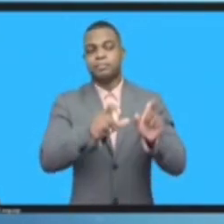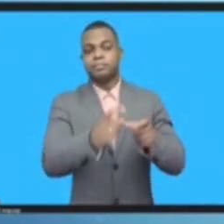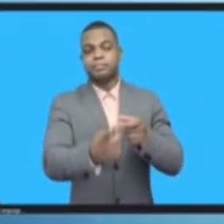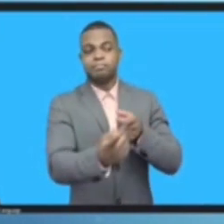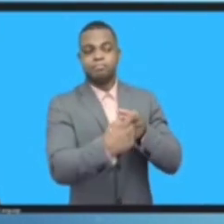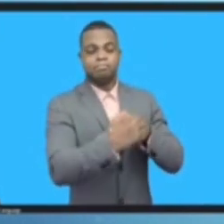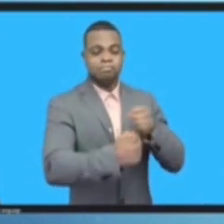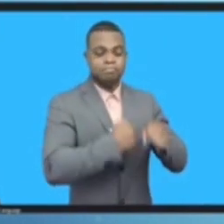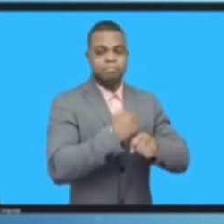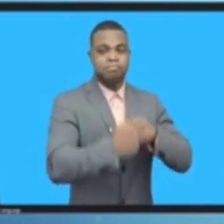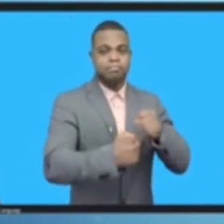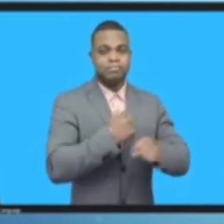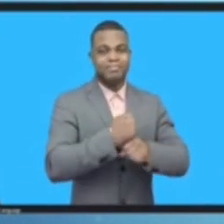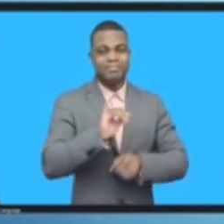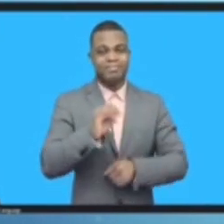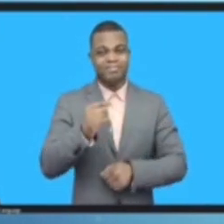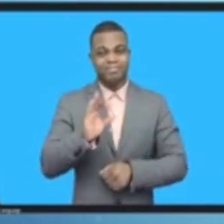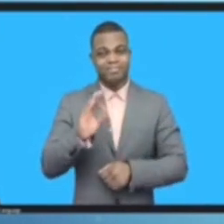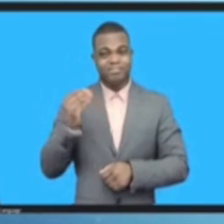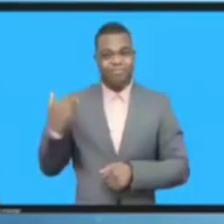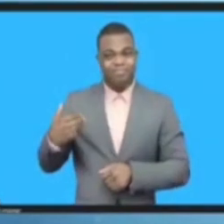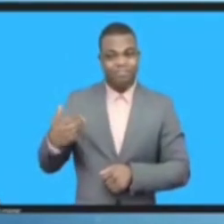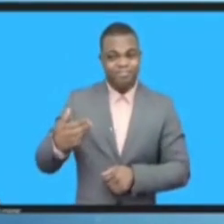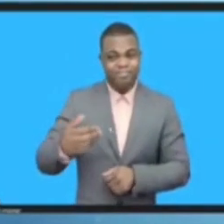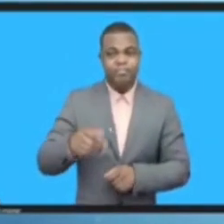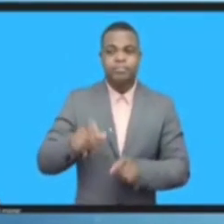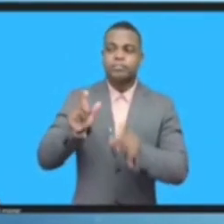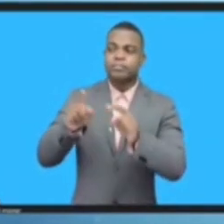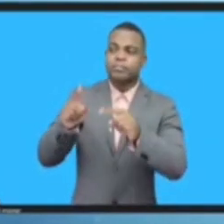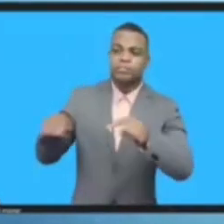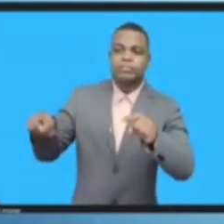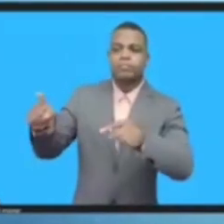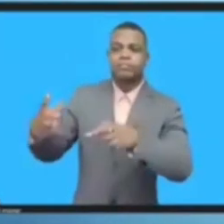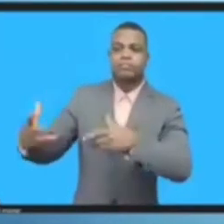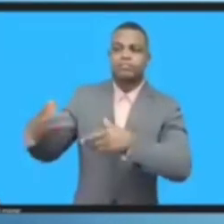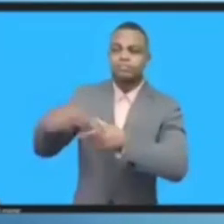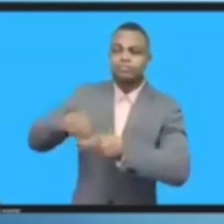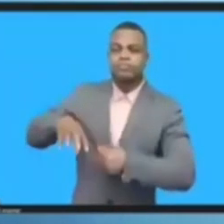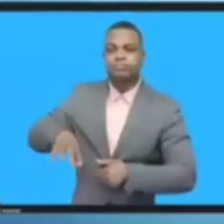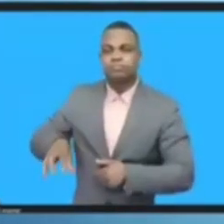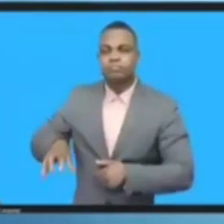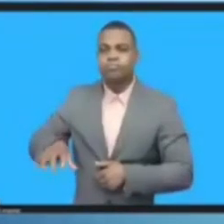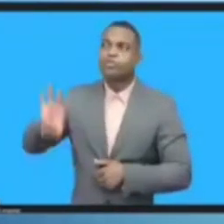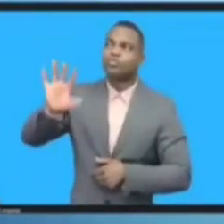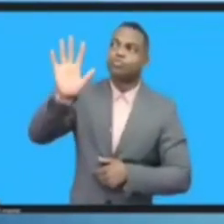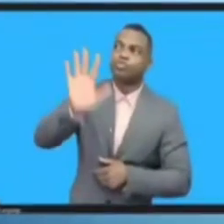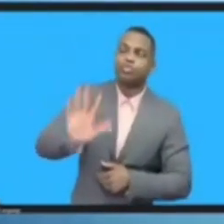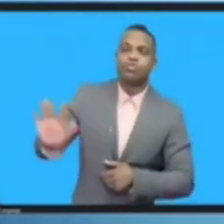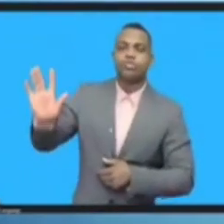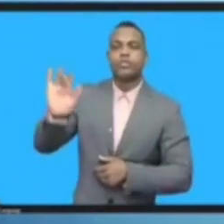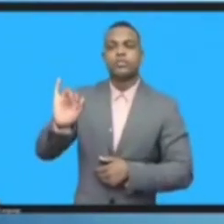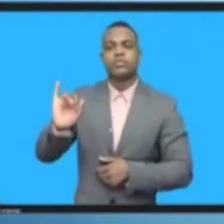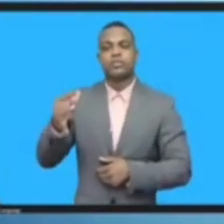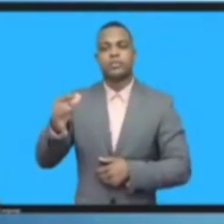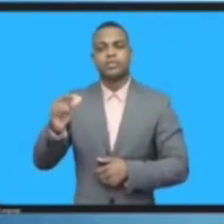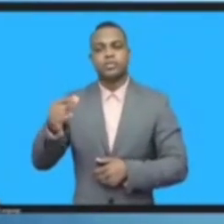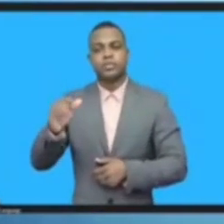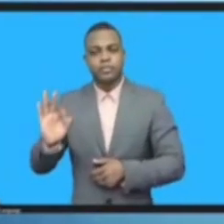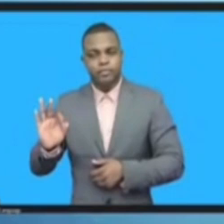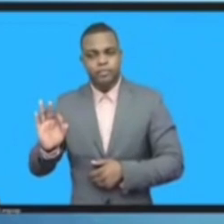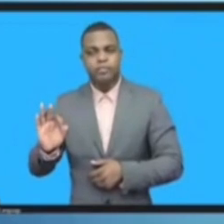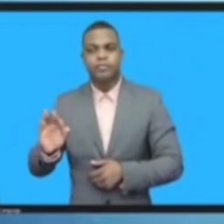les participants nationaux et régionaux. Notre objectif est de faire connaître quels sont les résultats du forum à